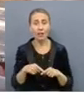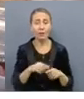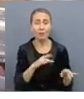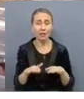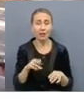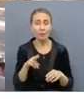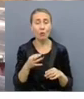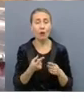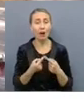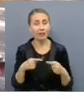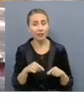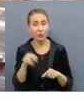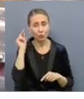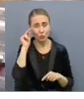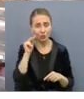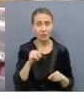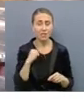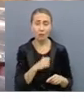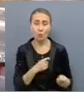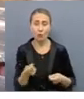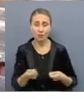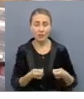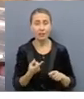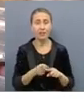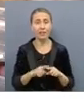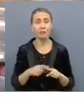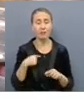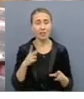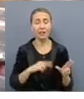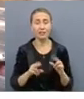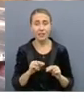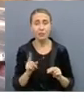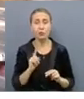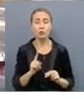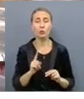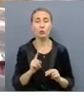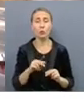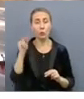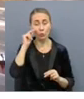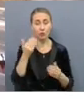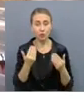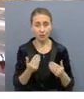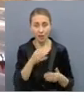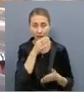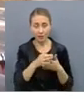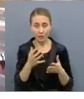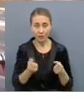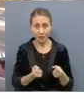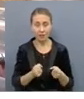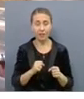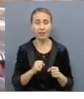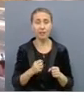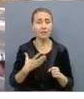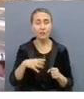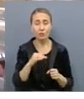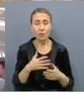по организации вообще ученического самоуправления. Поэтому мы надеемся, что, научившись сегодня брать ответственность за свой небольшой круг